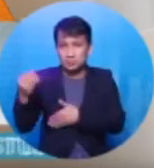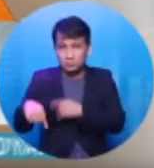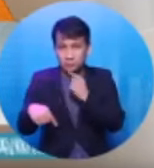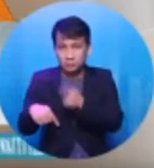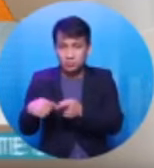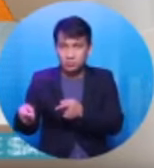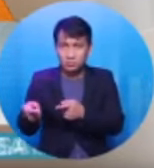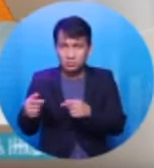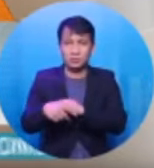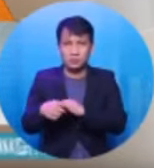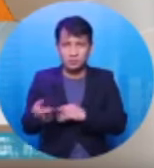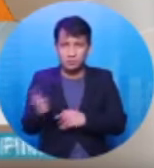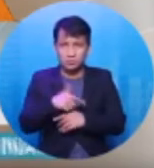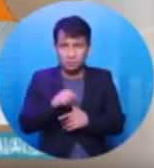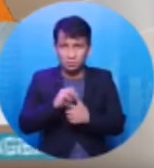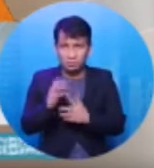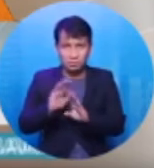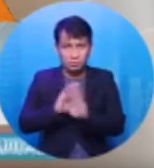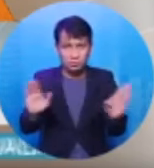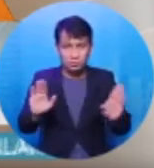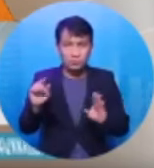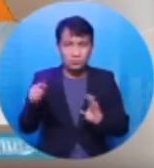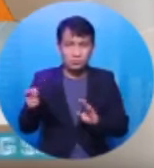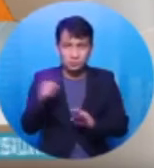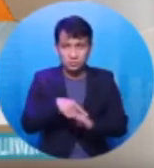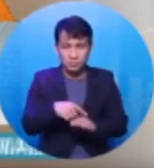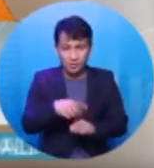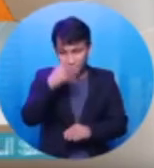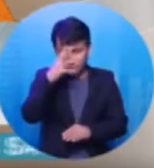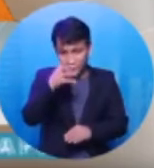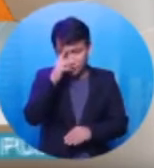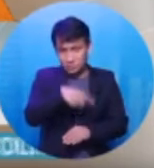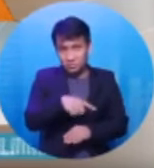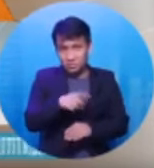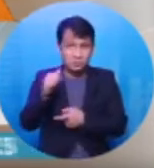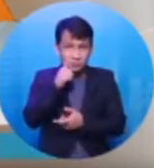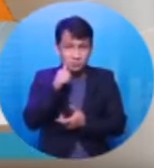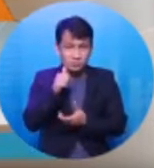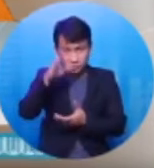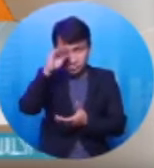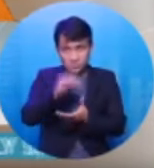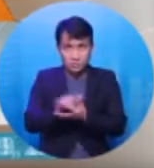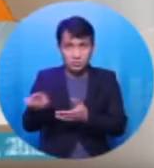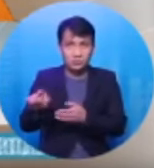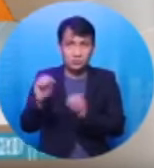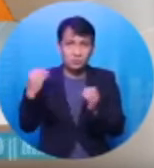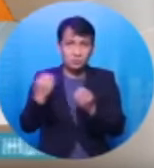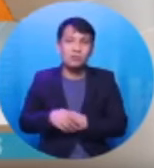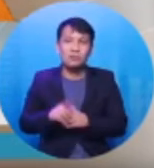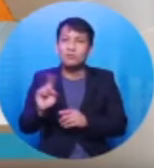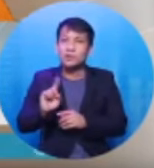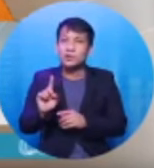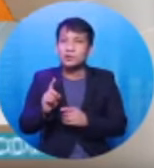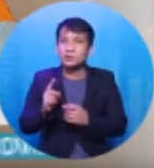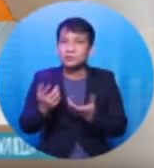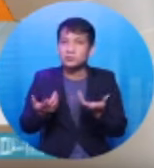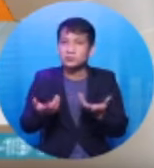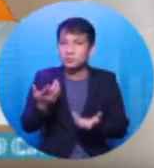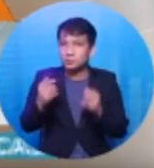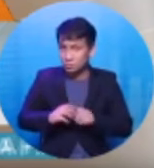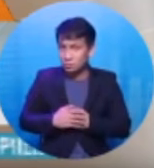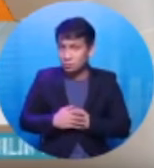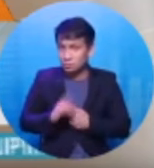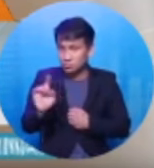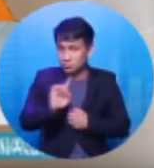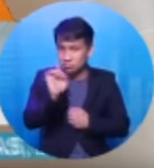kay Kabit, may mamamatay. And huwag ka, baka mamaya siya lang yung nagte-text, si Mr. mismo, para panakot po sa iyo. Diba? That's a